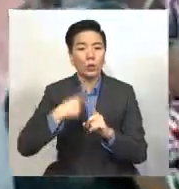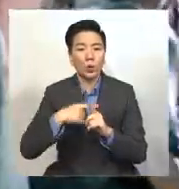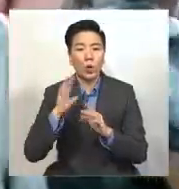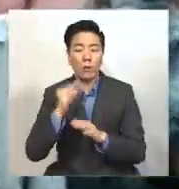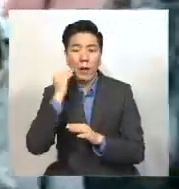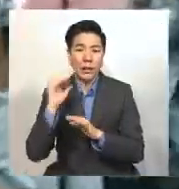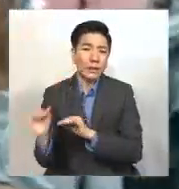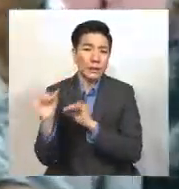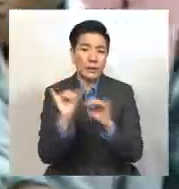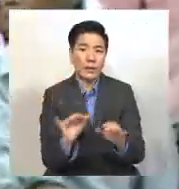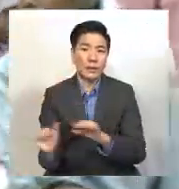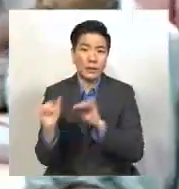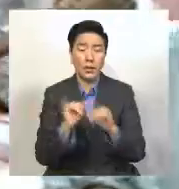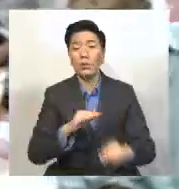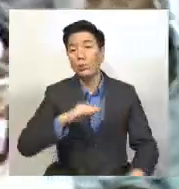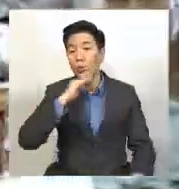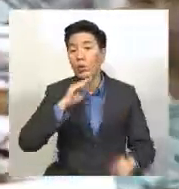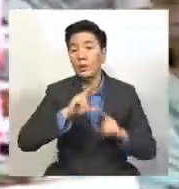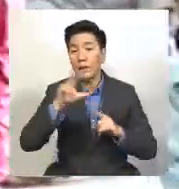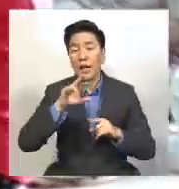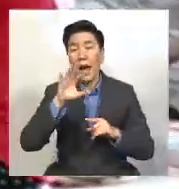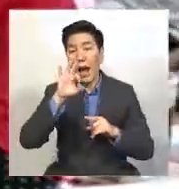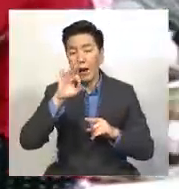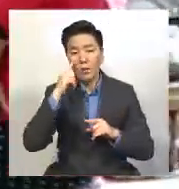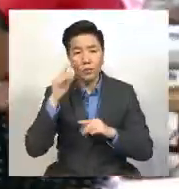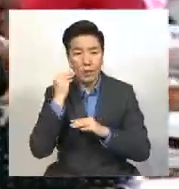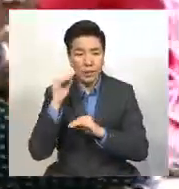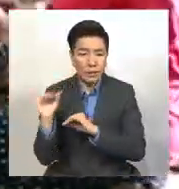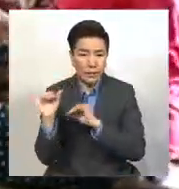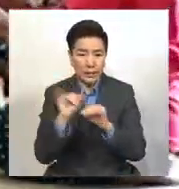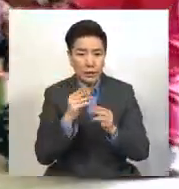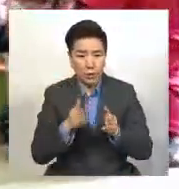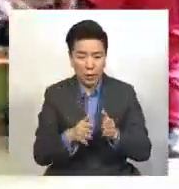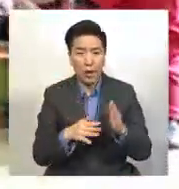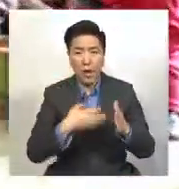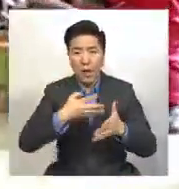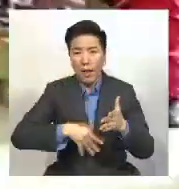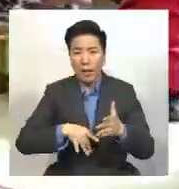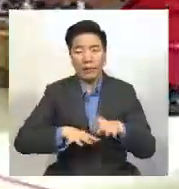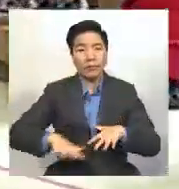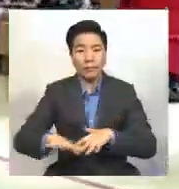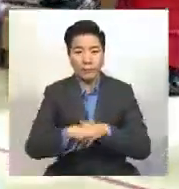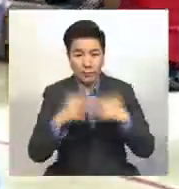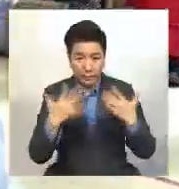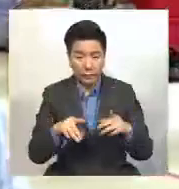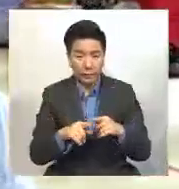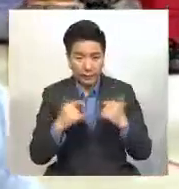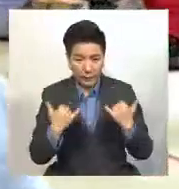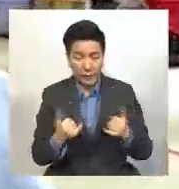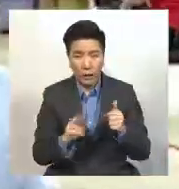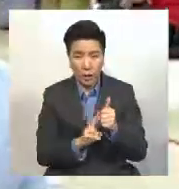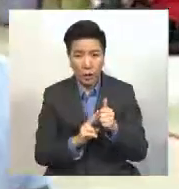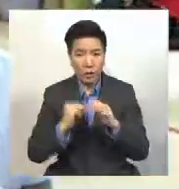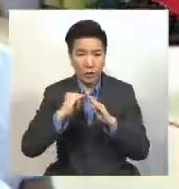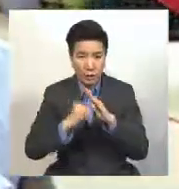อพยพมาจากบ้านดอนว่านหมู่ที่9นะครับที่ได้รับผลกระทบจากภาวะน้ำท่วมนะครับถนนถูกตัดขาดไม่สามารถเข้าออกหมู่บ้านได้นะครับซึ่งวันนี้ท่านรองผู้ว่า